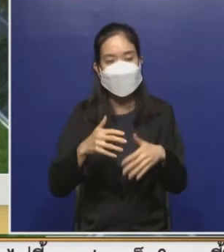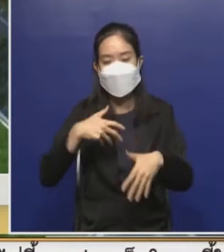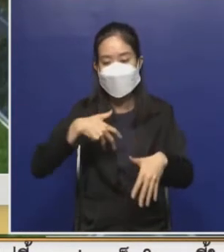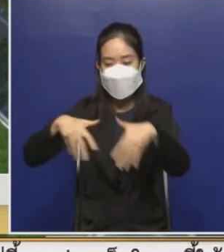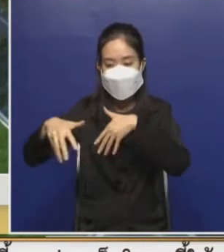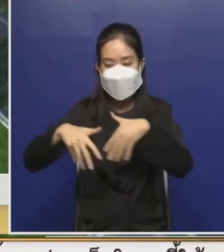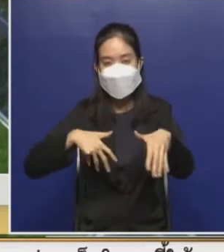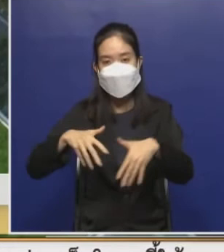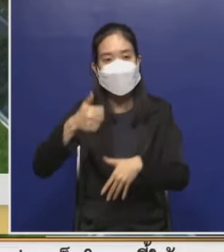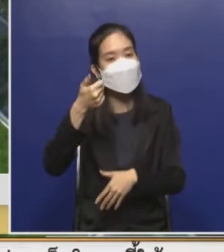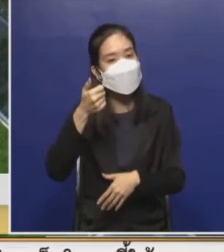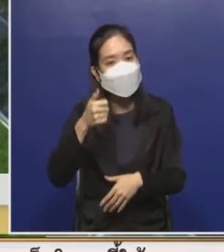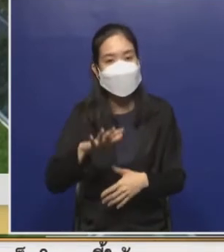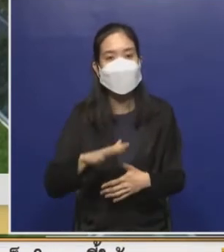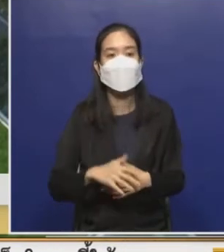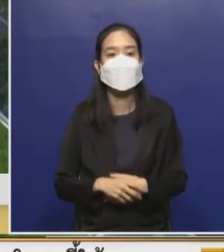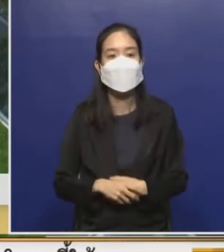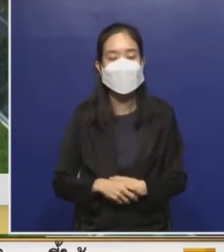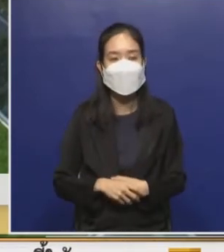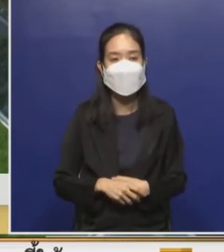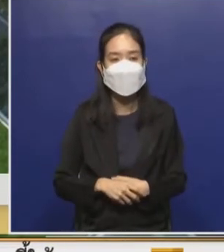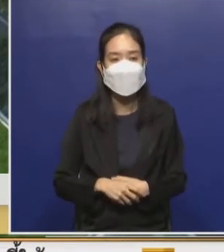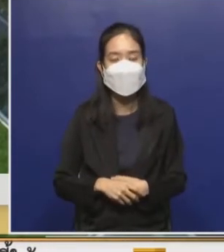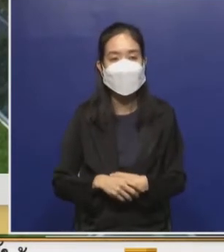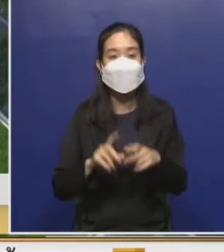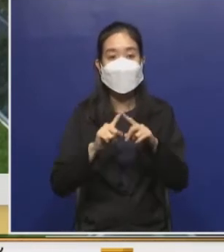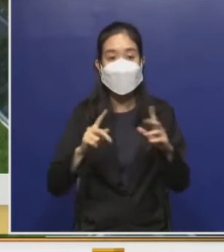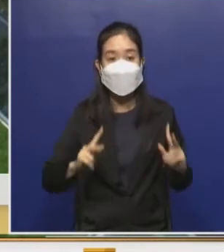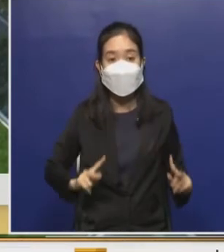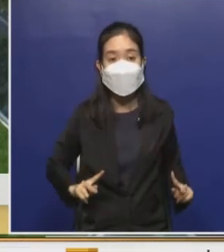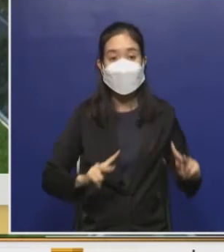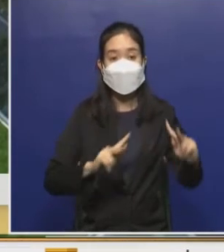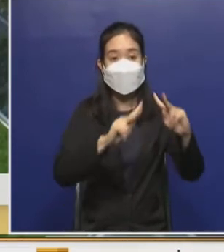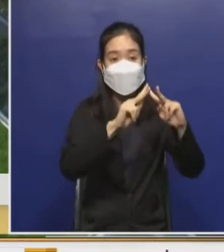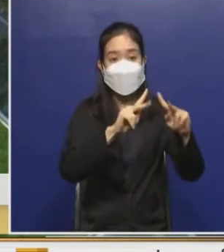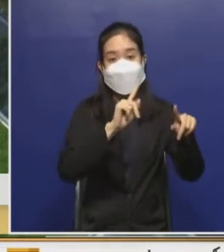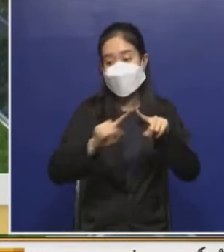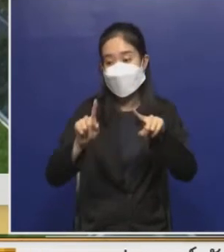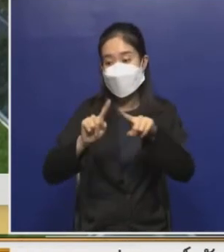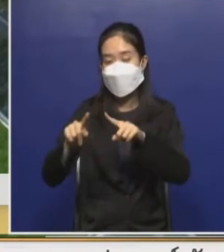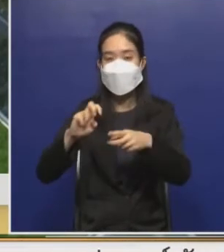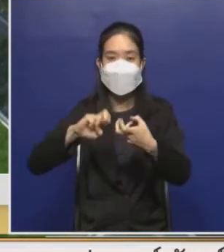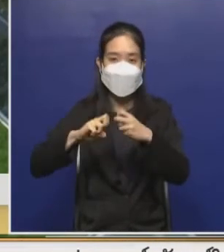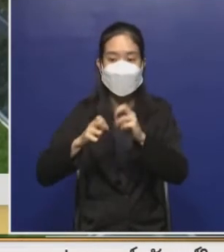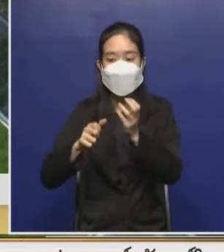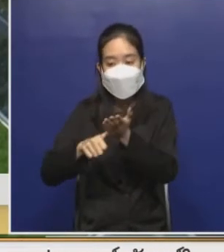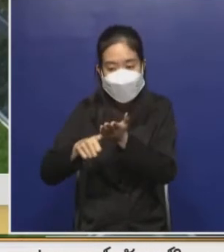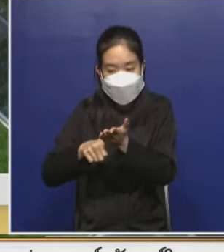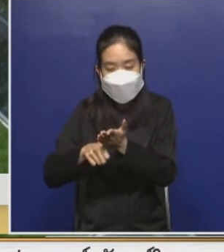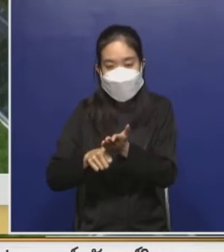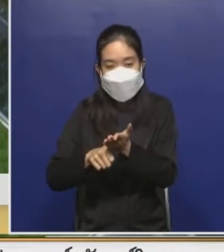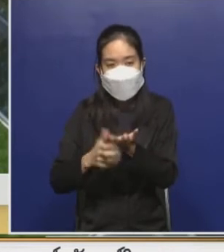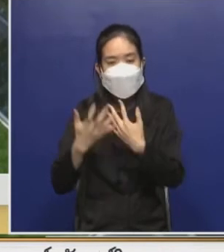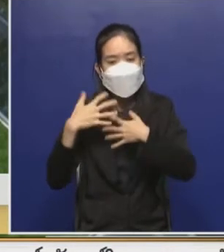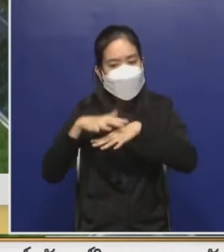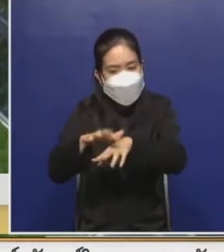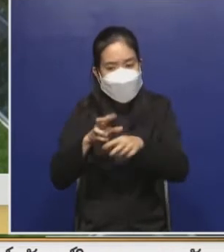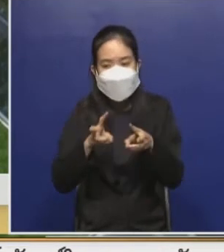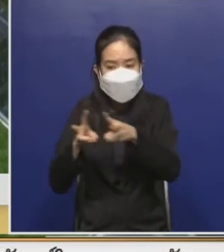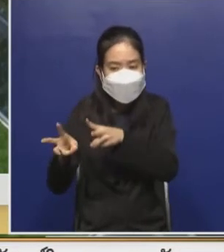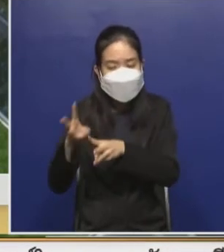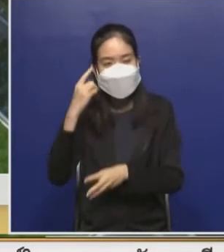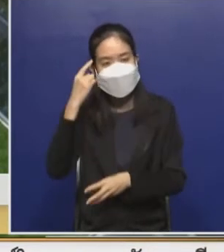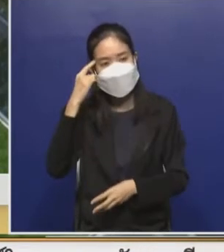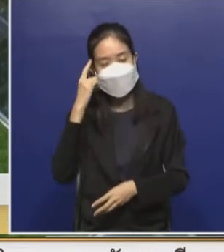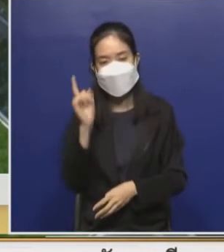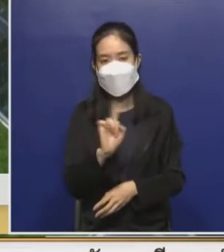นั่นหมายความว่านั่หมายความว่า ทุกกระสวง จะต้องร่วมกันแ้ไขปัญหานี้อย่ไรครับนี่คือป